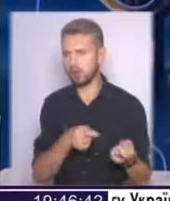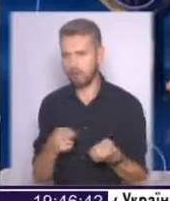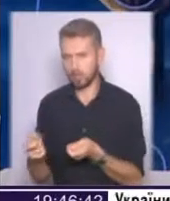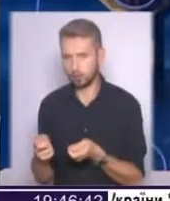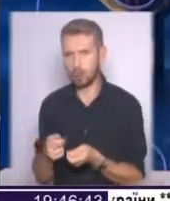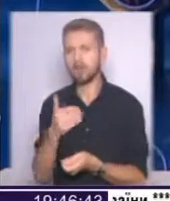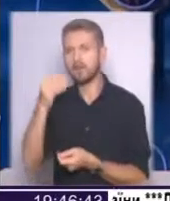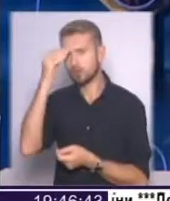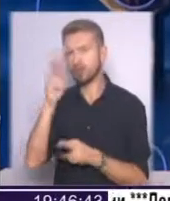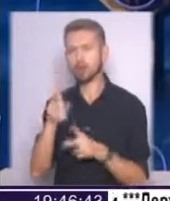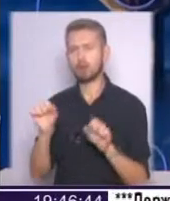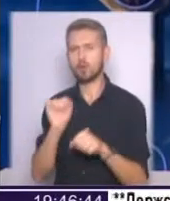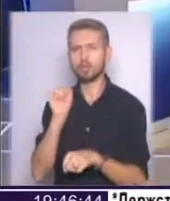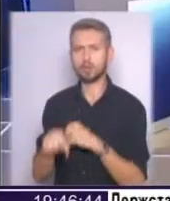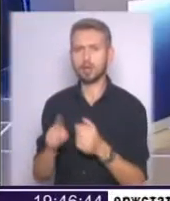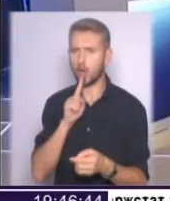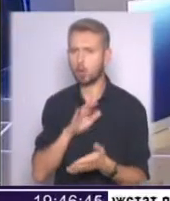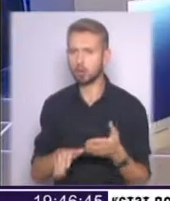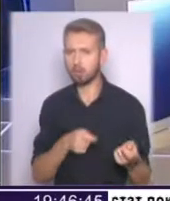думку, можна подолати контрабанду на Донбасі?